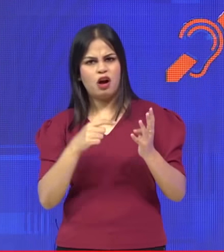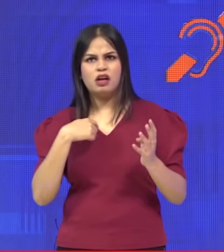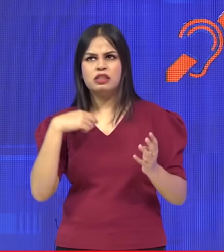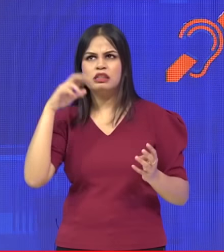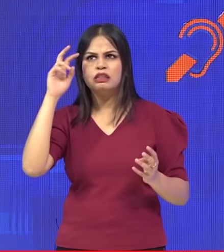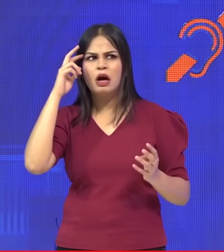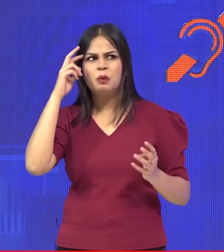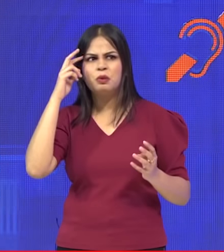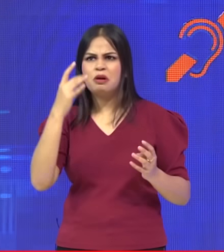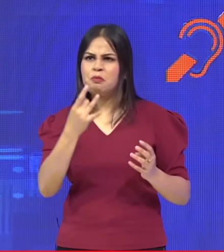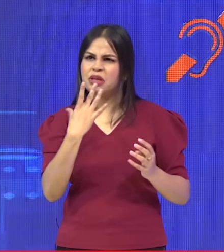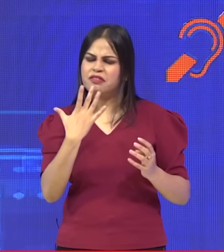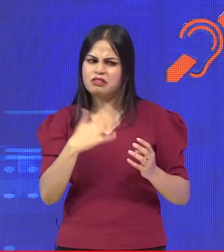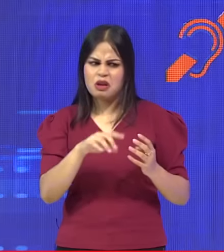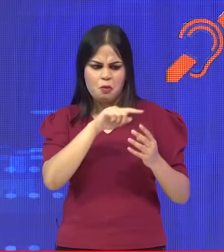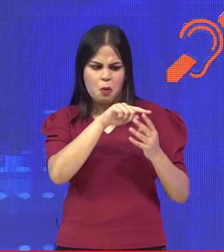है